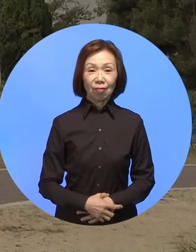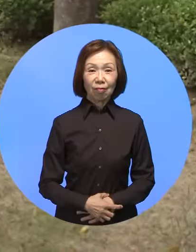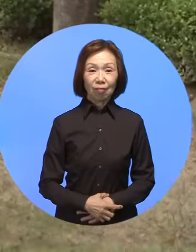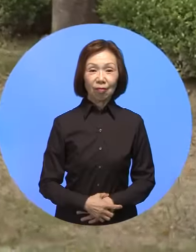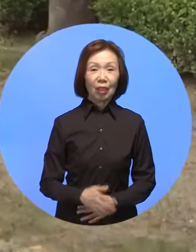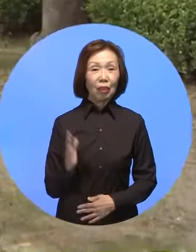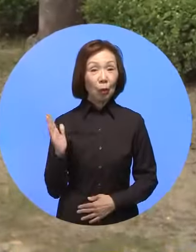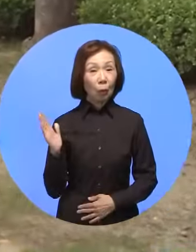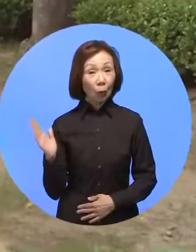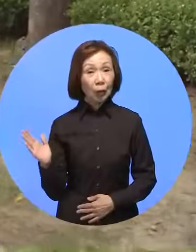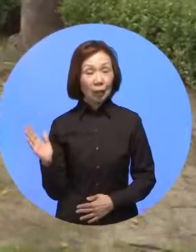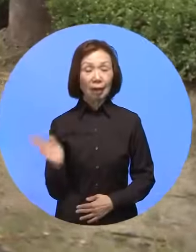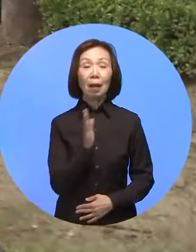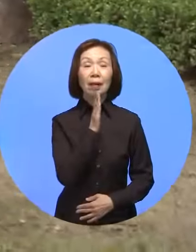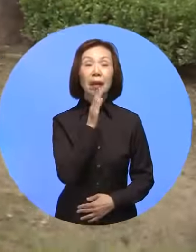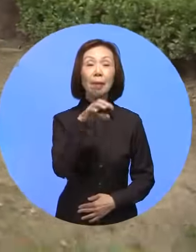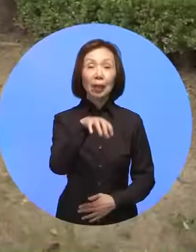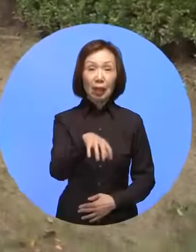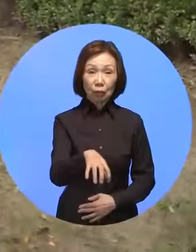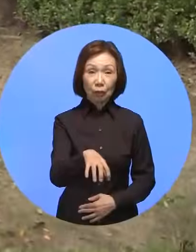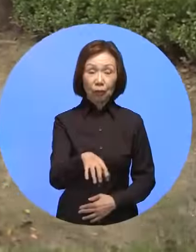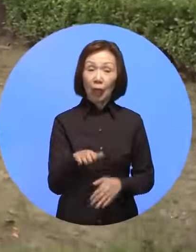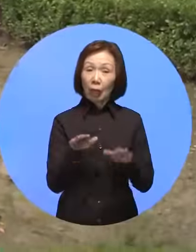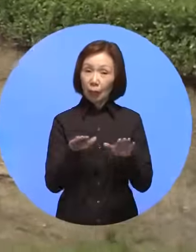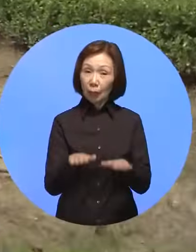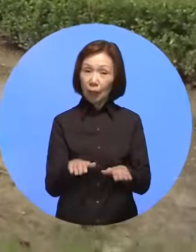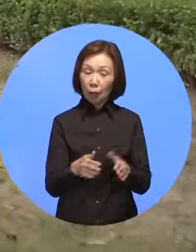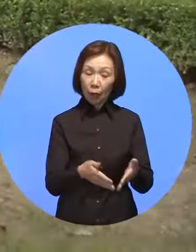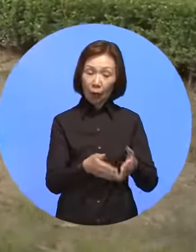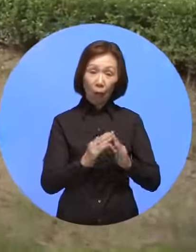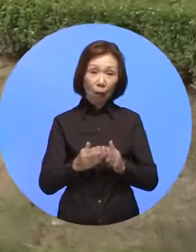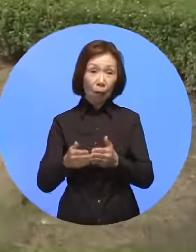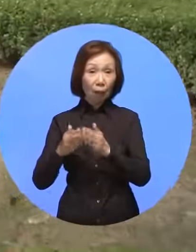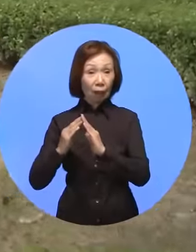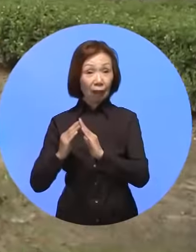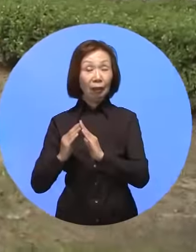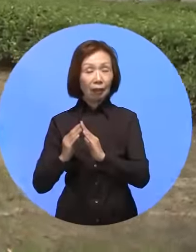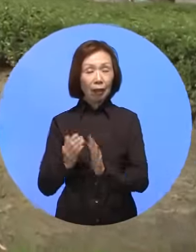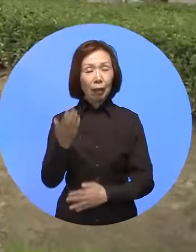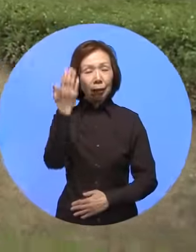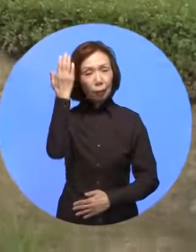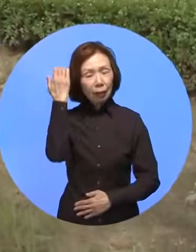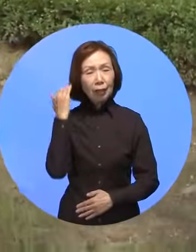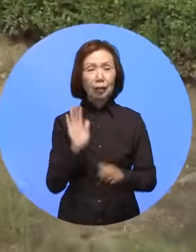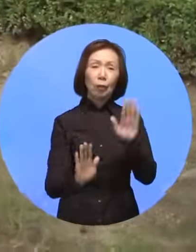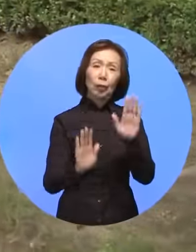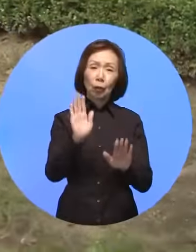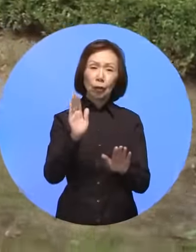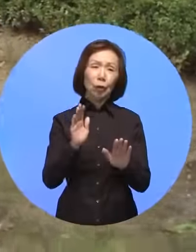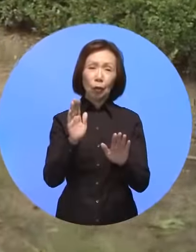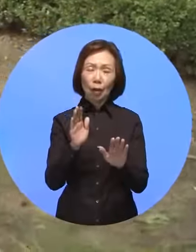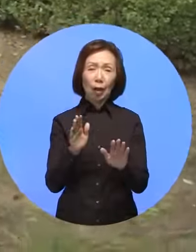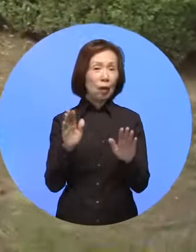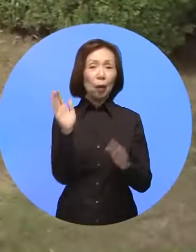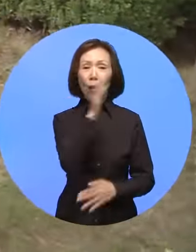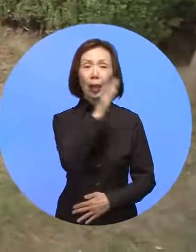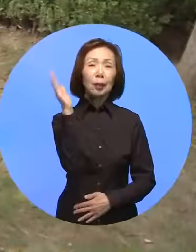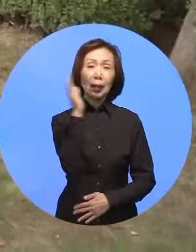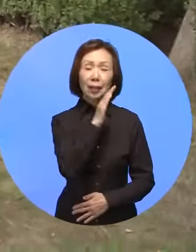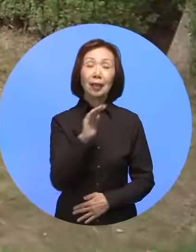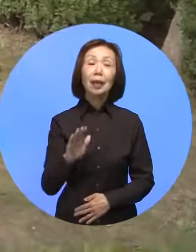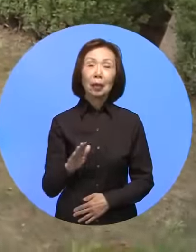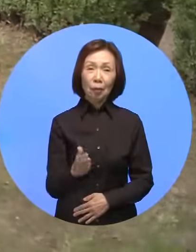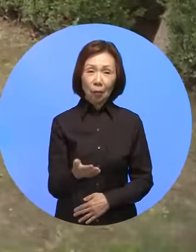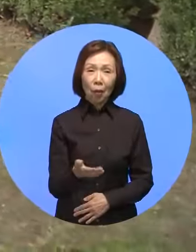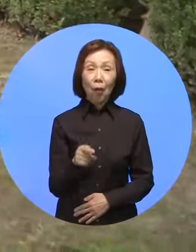遺跡発掘現場です今ではこのように建物が建っていて面影がわかりませんがをして移籍